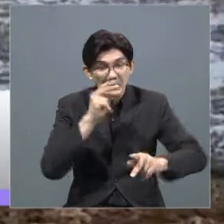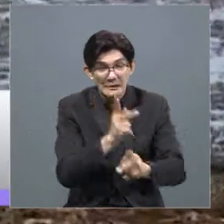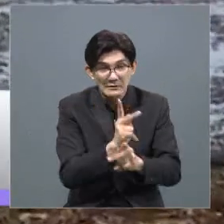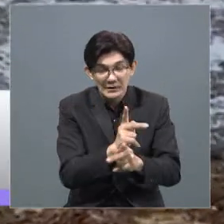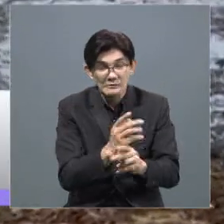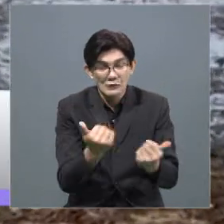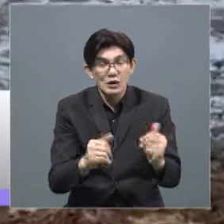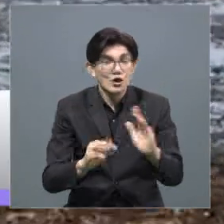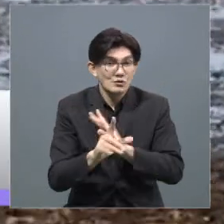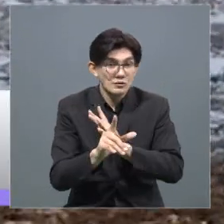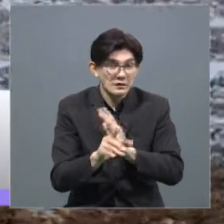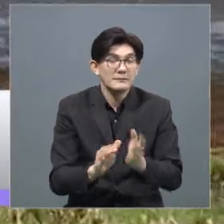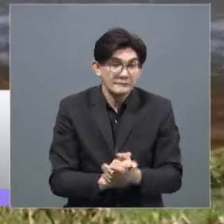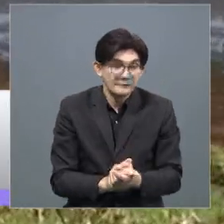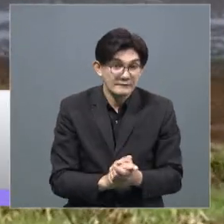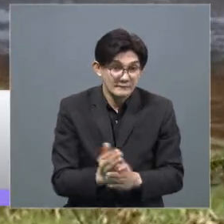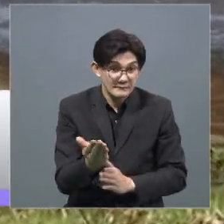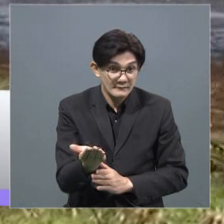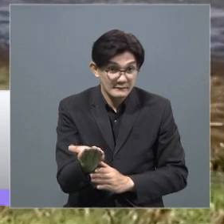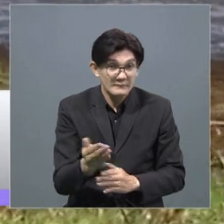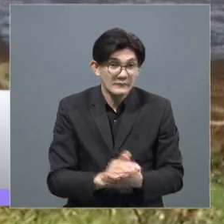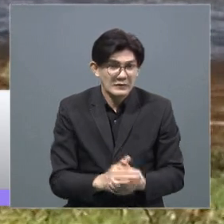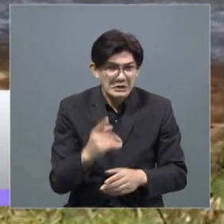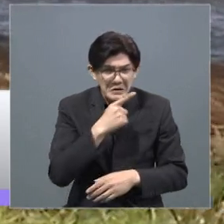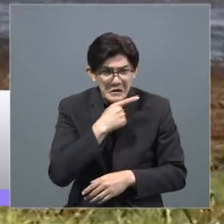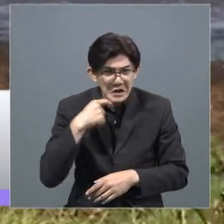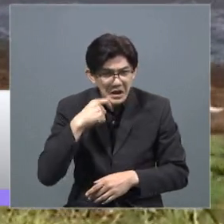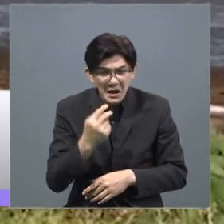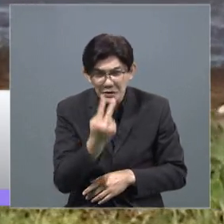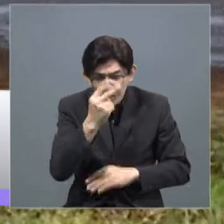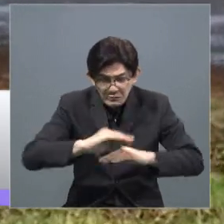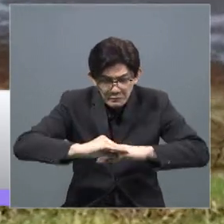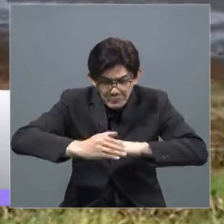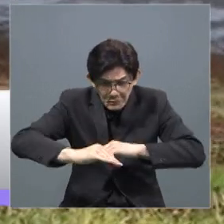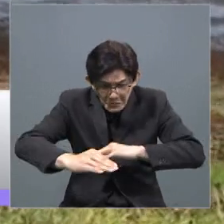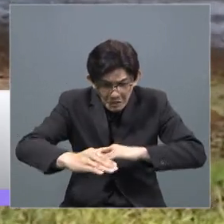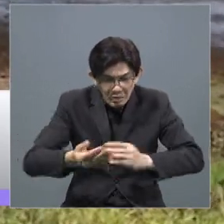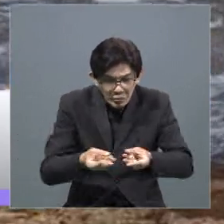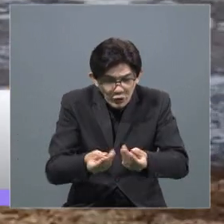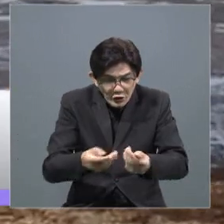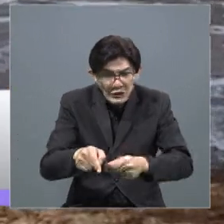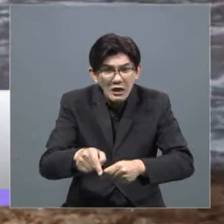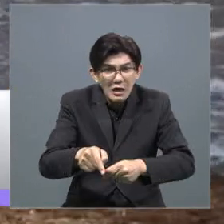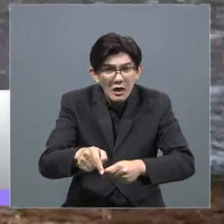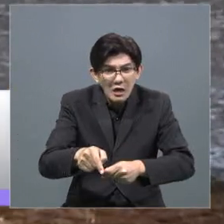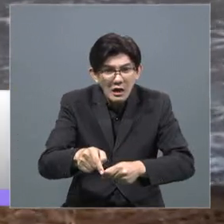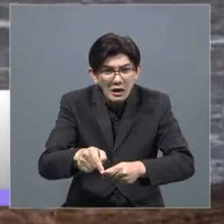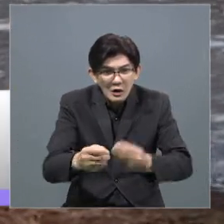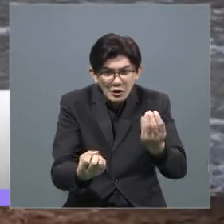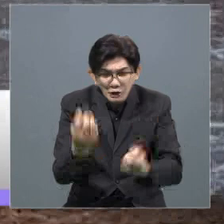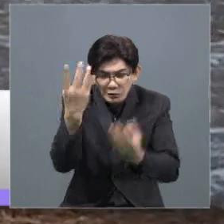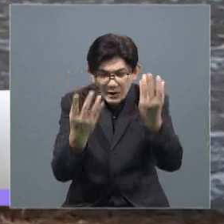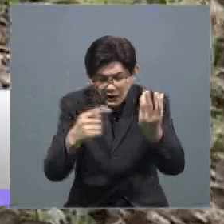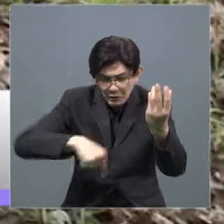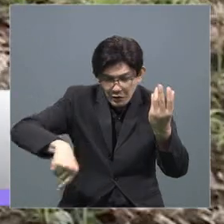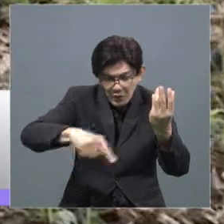บางละมุงจังหวัดชลบุรีนี่คุณผู้ชมมันมันแห้งจนเห็นเห็นเนี่ยเป็นดินอยู่ตรงก้นอ่างเนี่ยฮะแล้วดูสภาพต้นไม้รอบๆเนี่ย